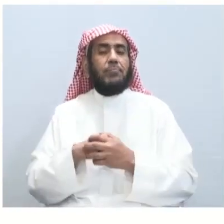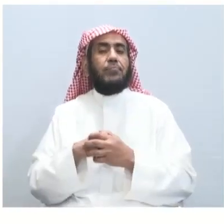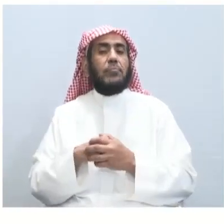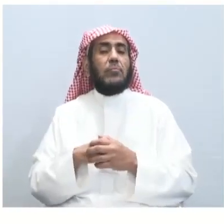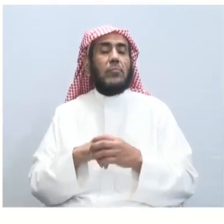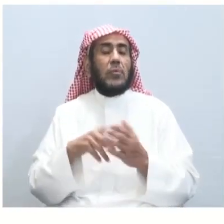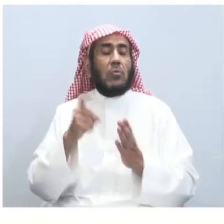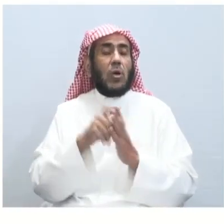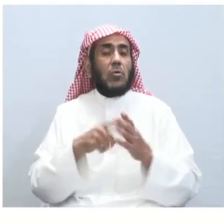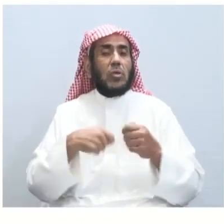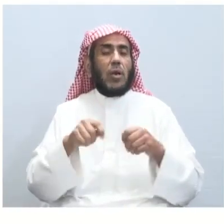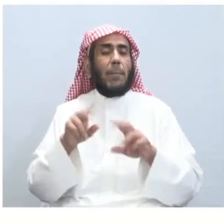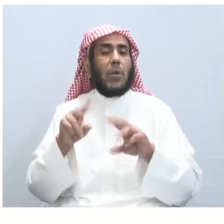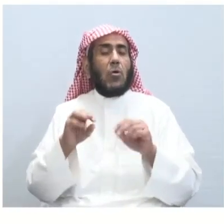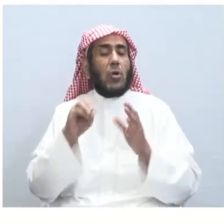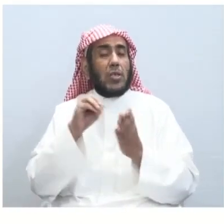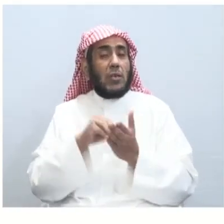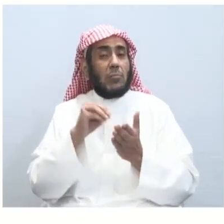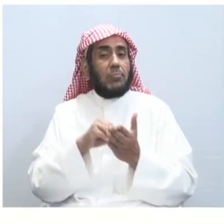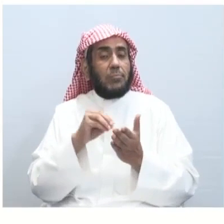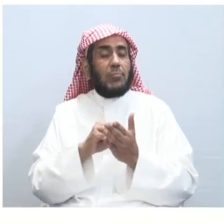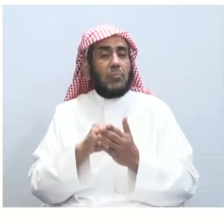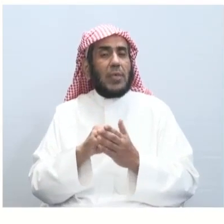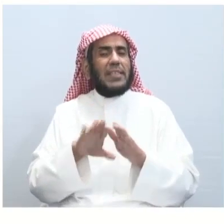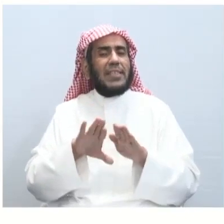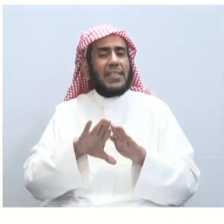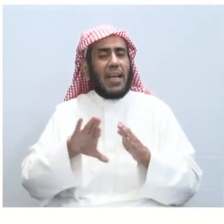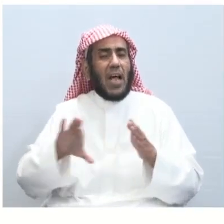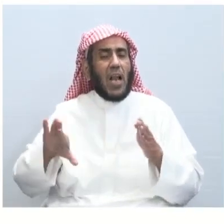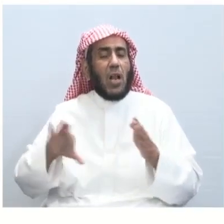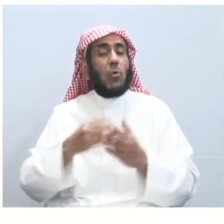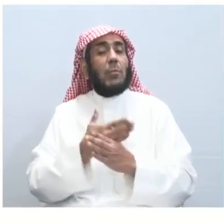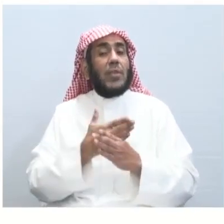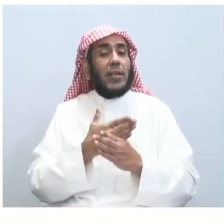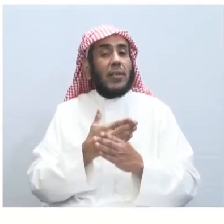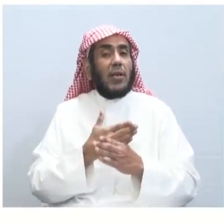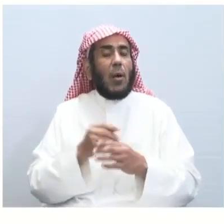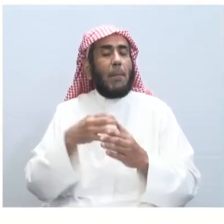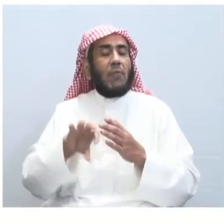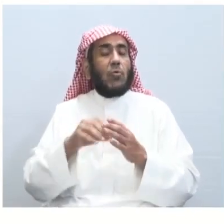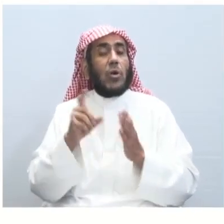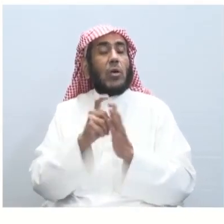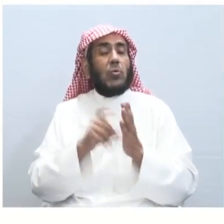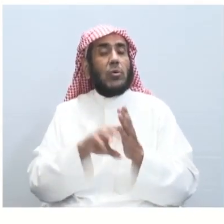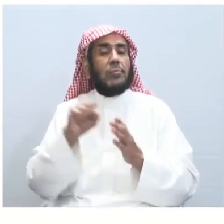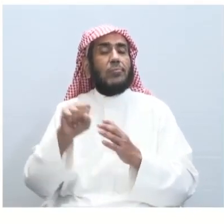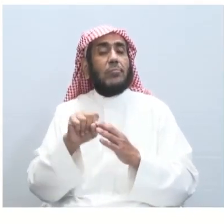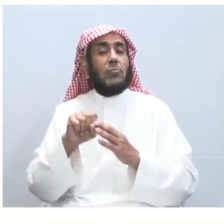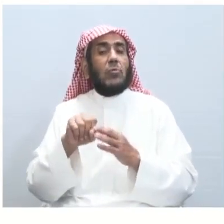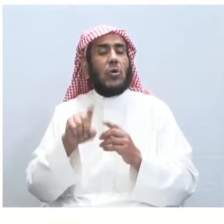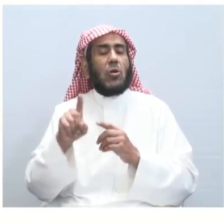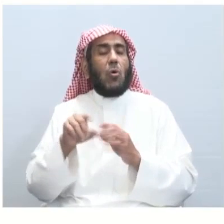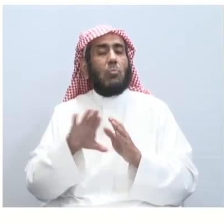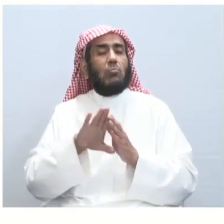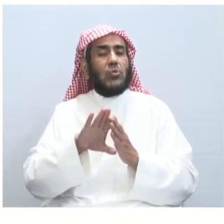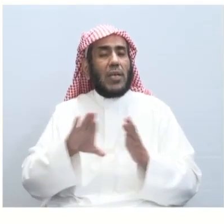والقانون التجاري كذلك نجد انه قد استقل والسبب في ذلك من فروع القانون الخاص قد كونه